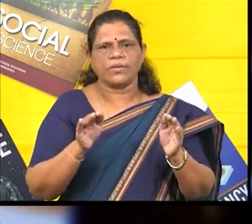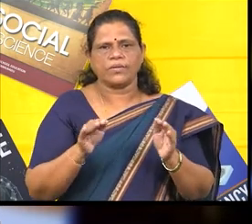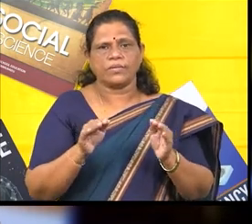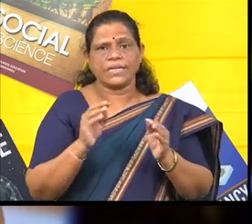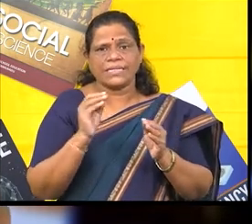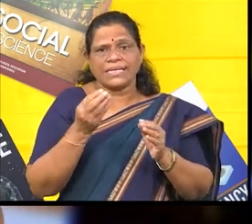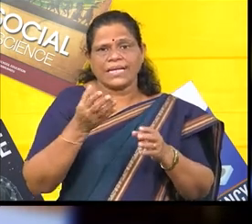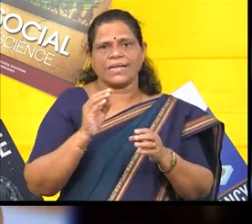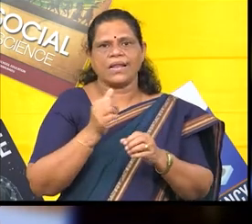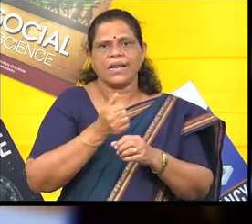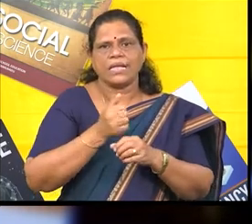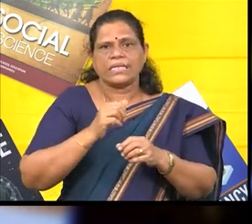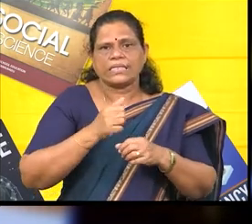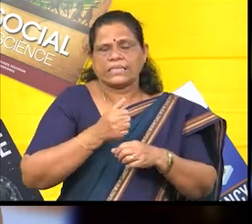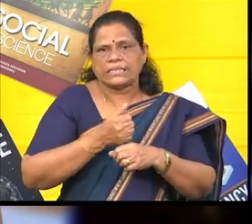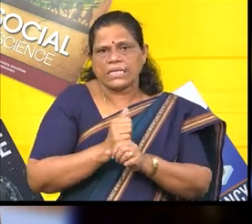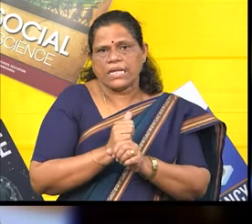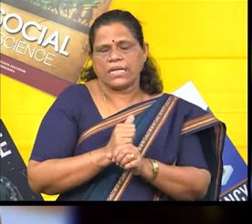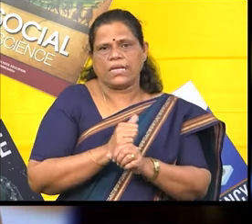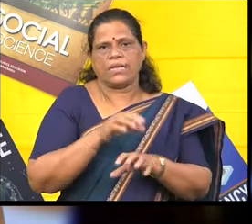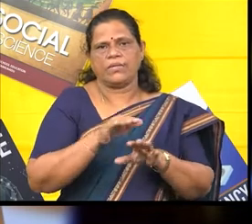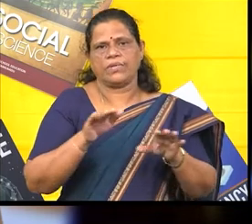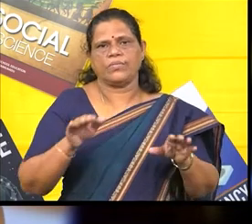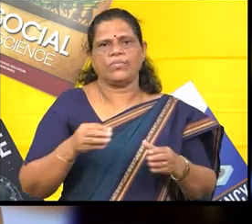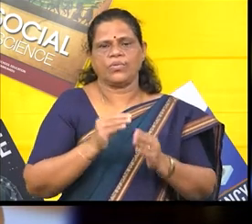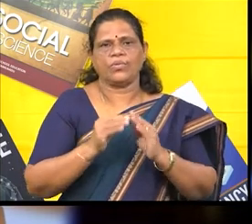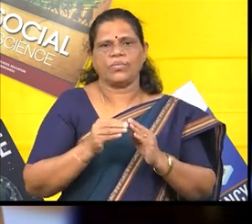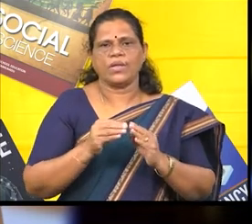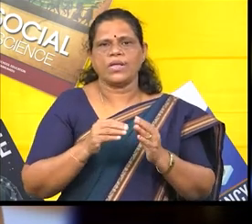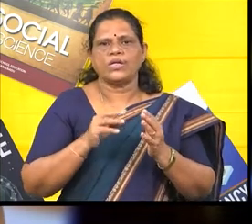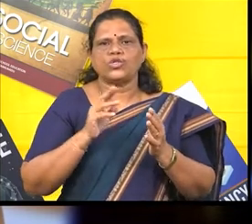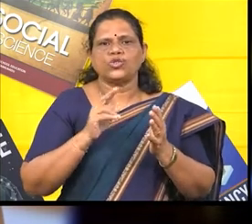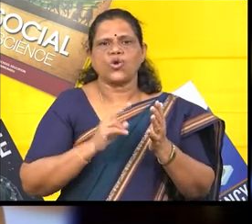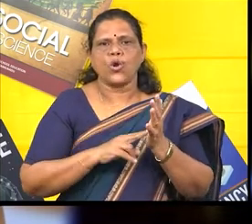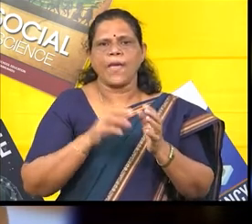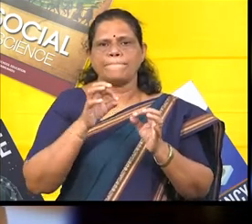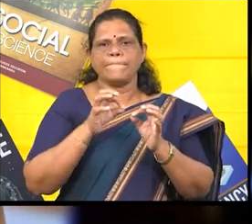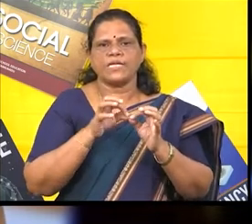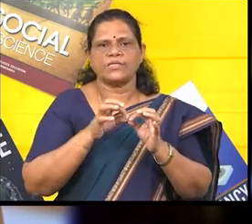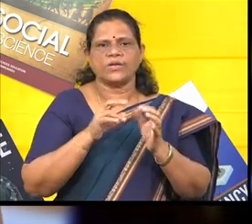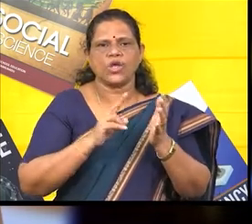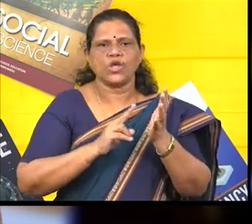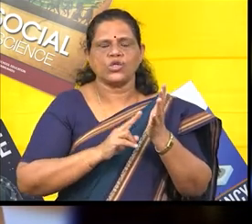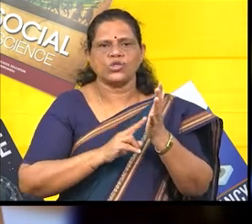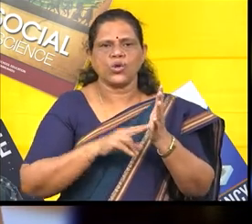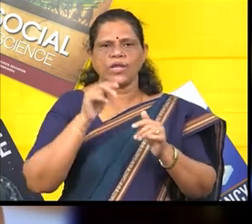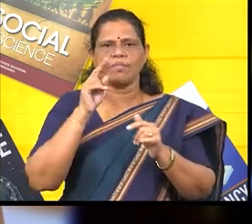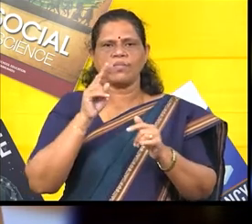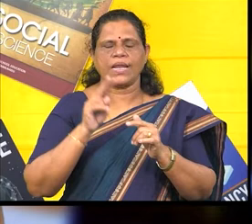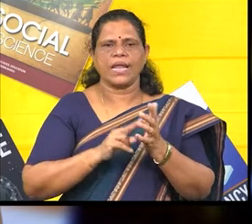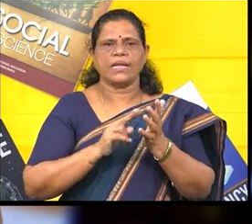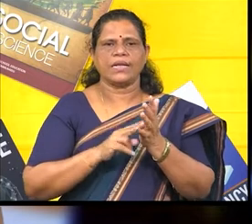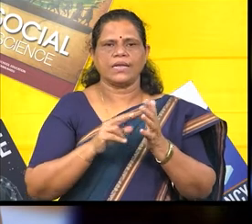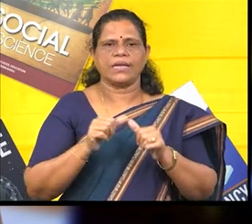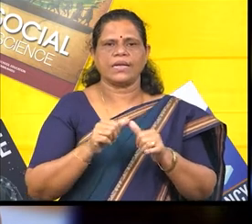பொருட்கள், சில பொருட்கள் செயற்கையான வேதிப்பொருட்களும் இருக்குது உணவை பதப்படுத்துவதற்காக. சோடியம் பென்சோயேட்டு, சோடியம் நைட்ரைட்டு, இதெல்லாம் வந்து